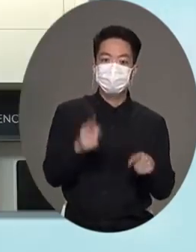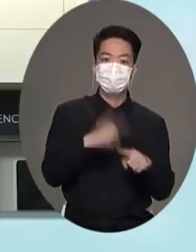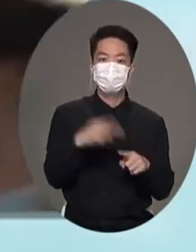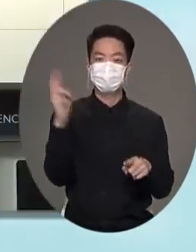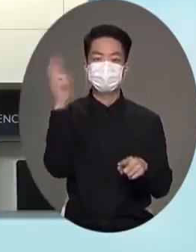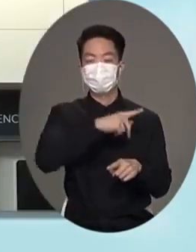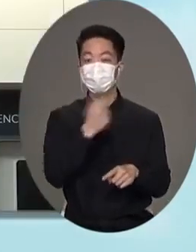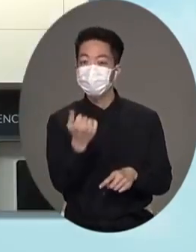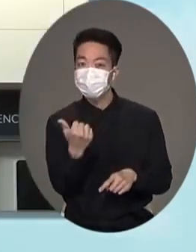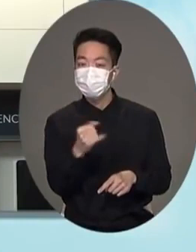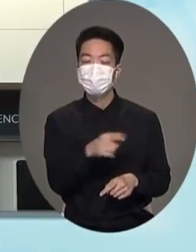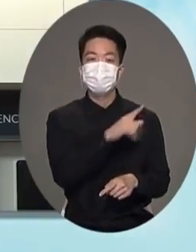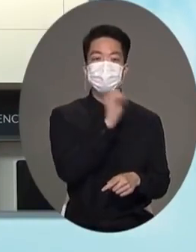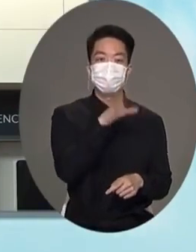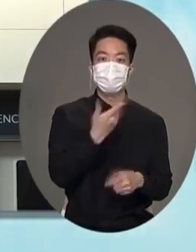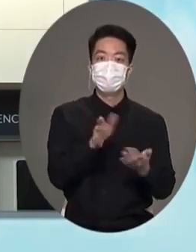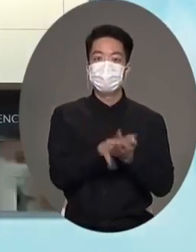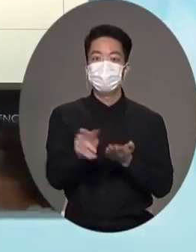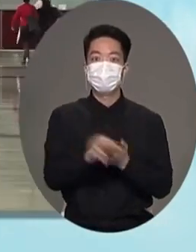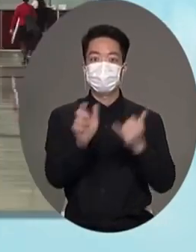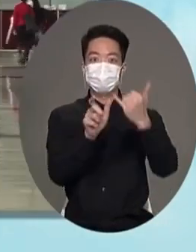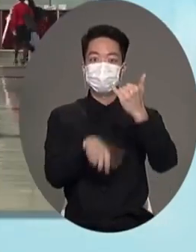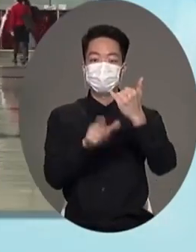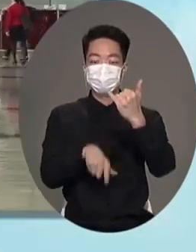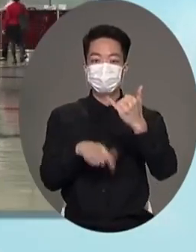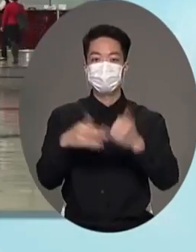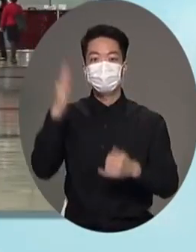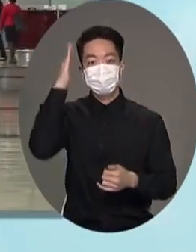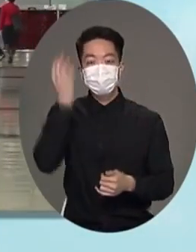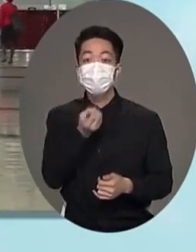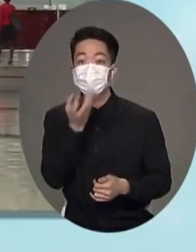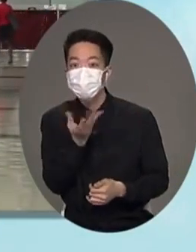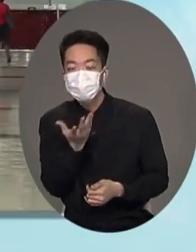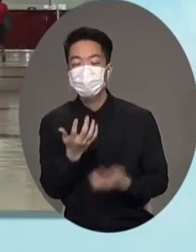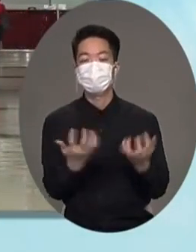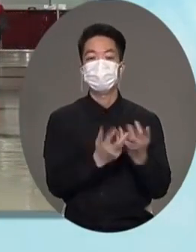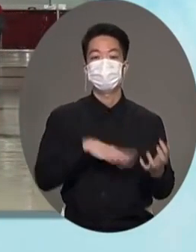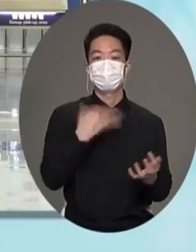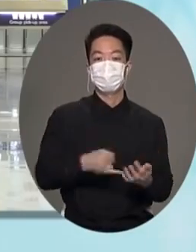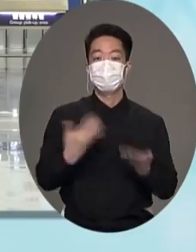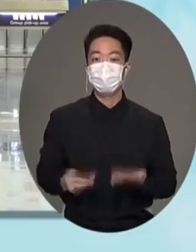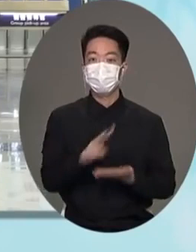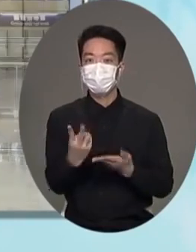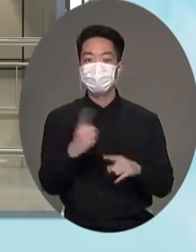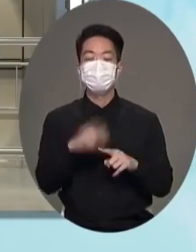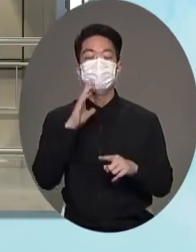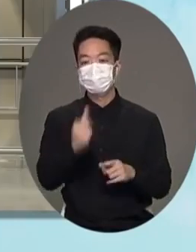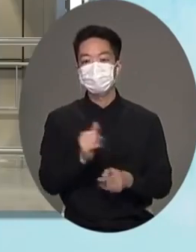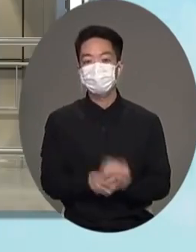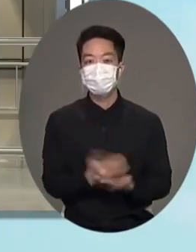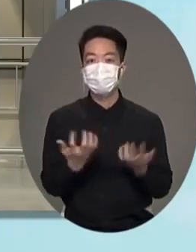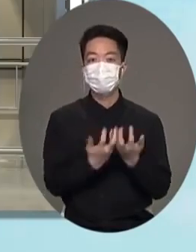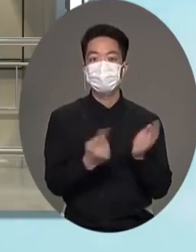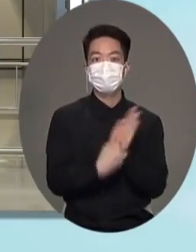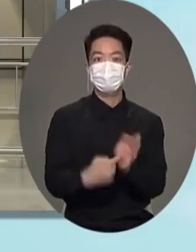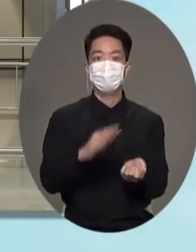喺6月初提供有關建議嘅時候數據不足，而家調整屬於正常做法。佢又話，數據顯示已經接